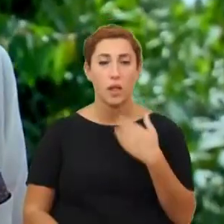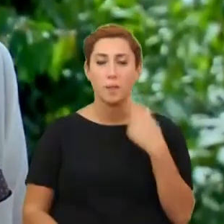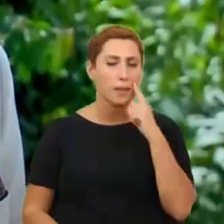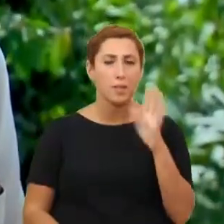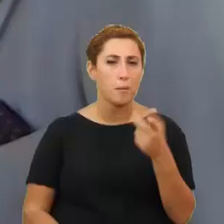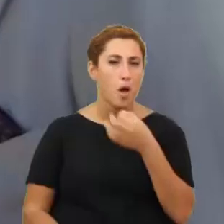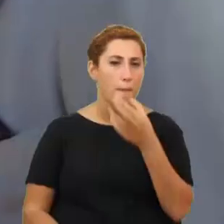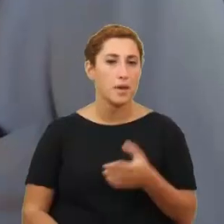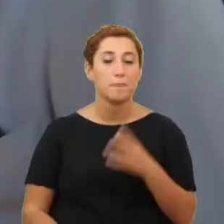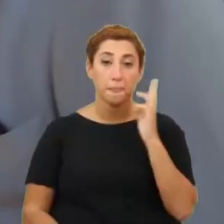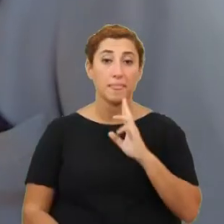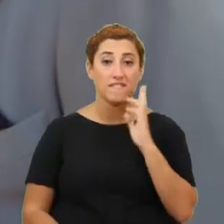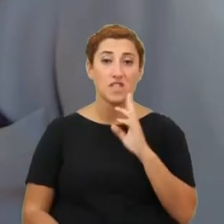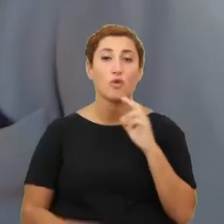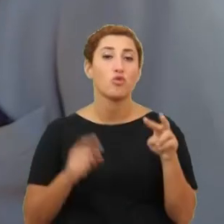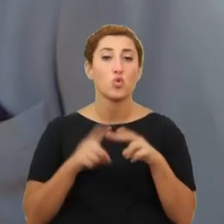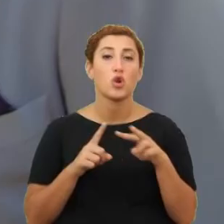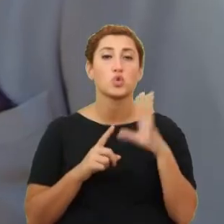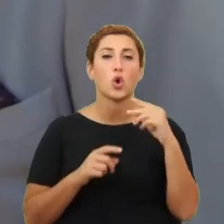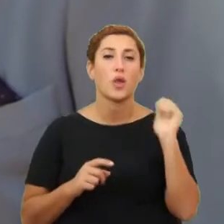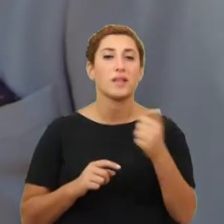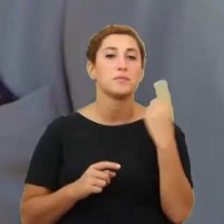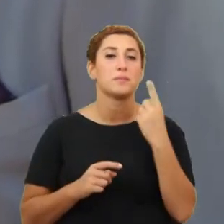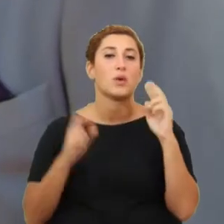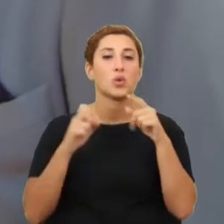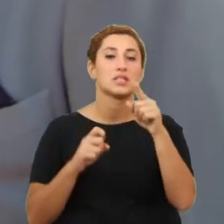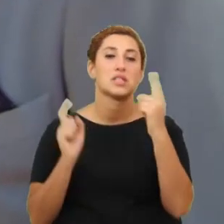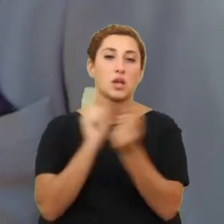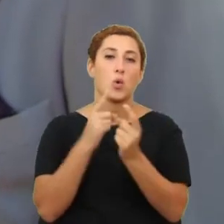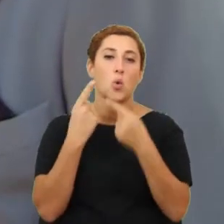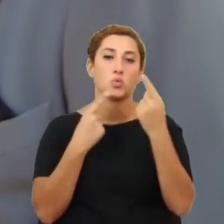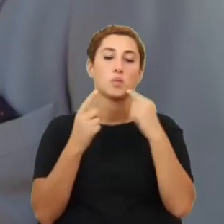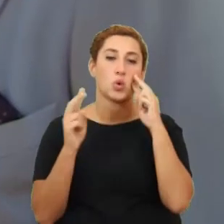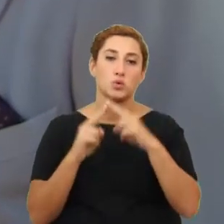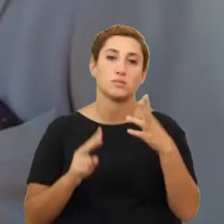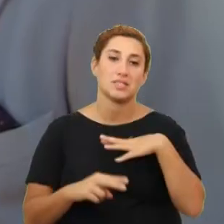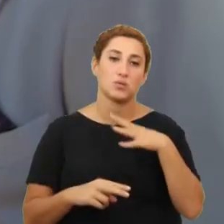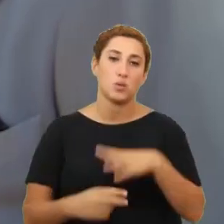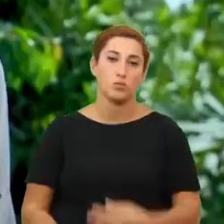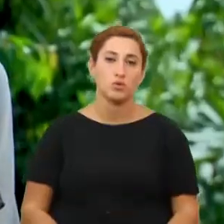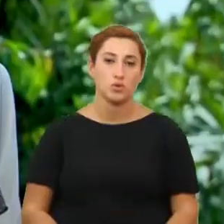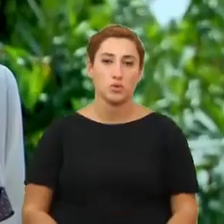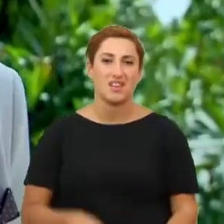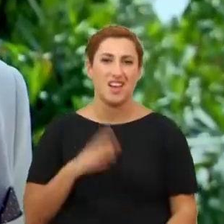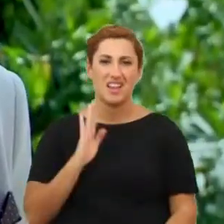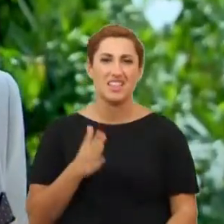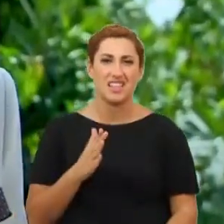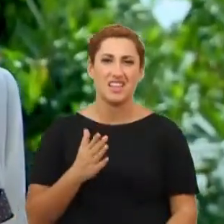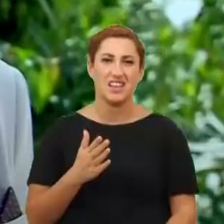Söyle bakalım neymiş bu haber? Efendim, Nurhan çok önemli bir konuda sizinle konuşmak, görüşmek istiyormuş. Hadi